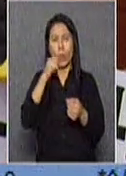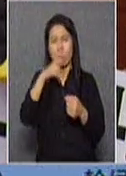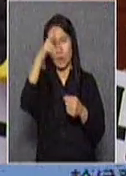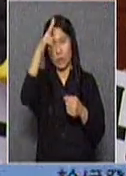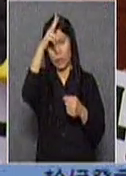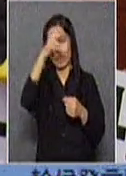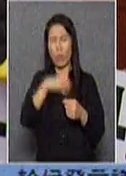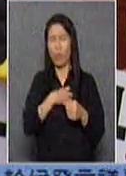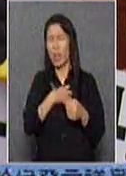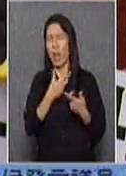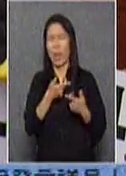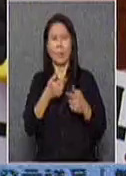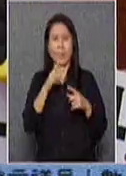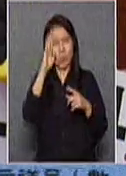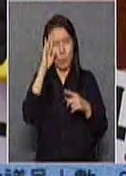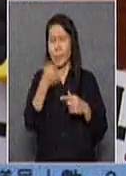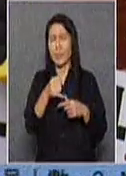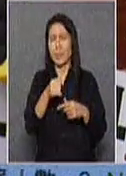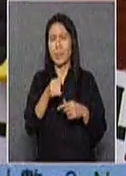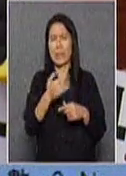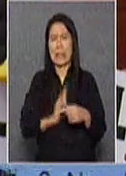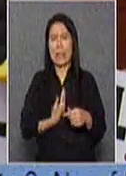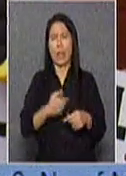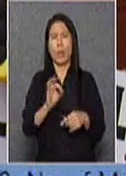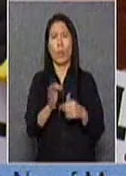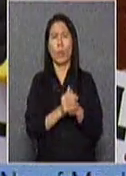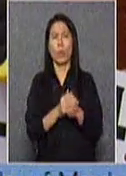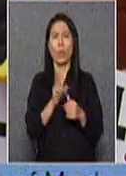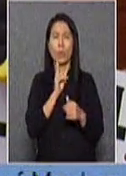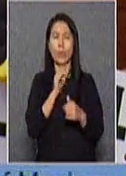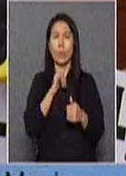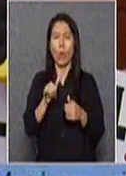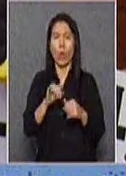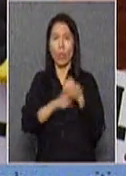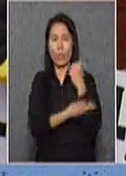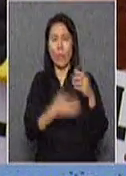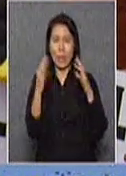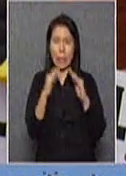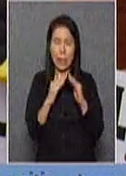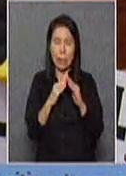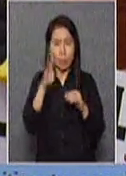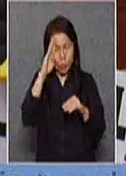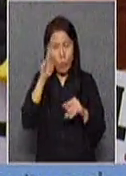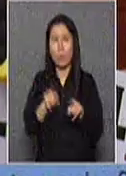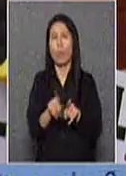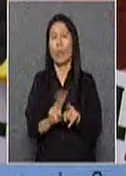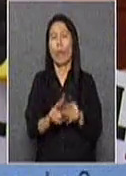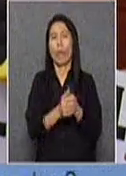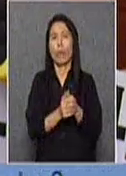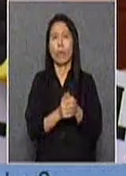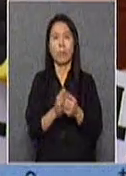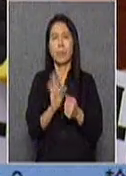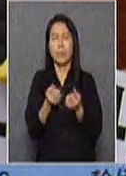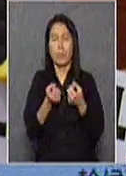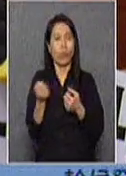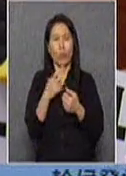佛誠意，是不是？好像今天我在法庭跟法官道歉，他開頭說 不接受，後來要 再道歉過，是不是？